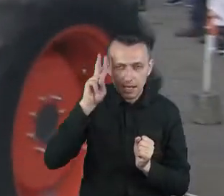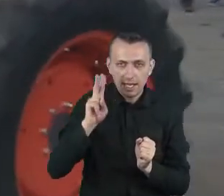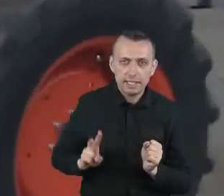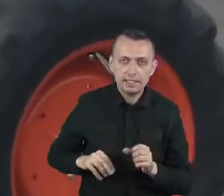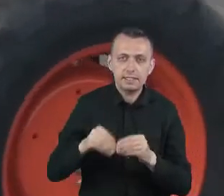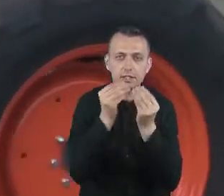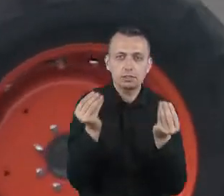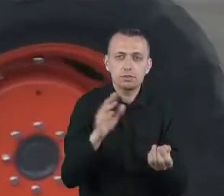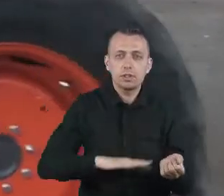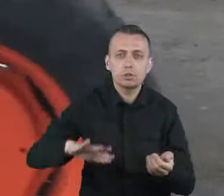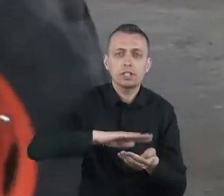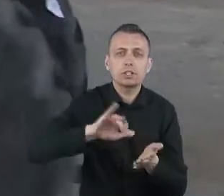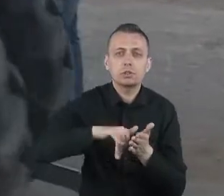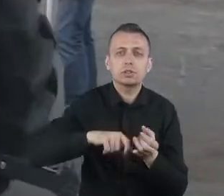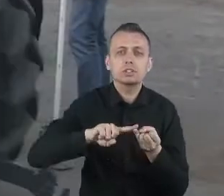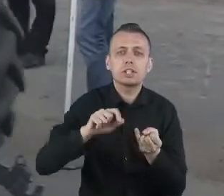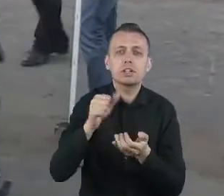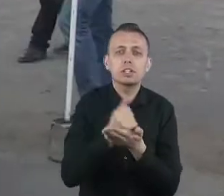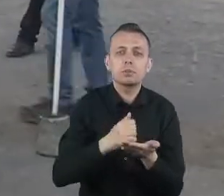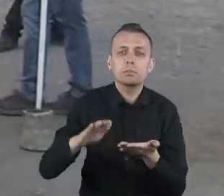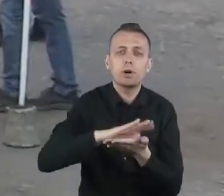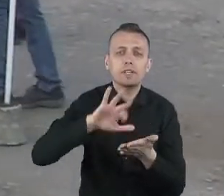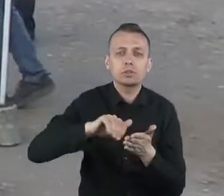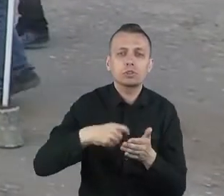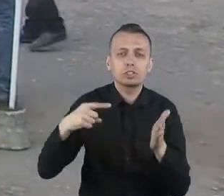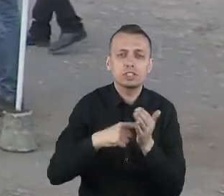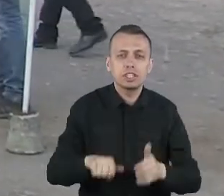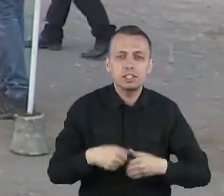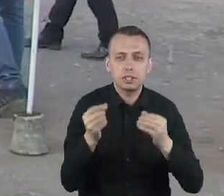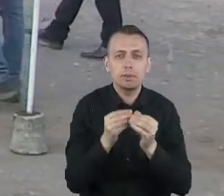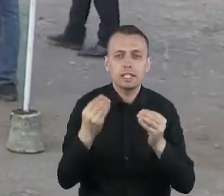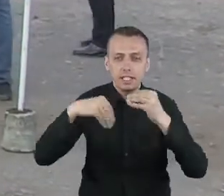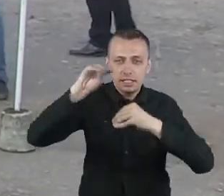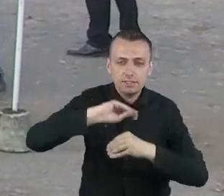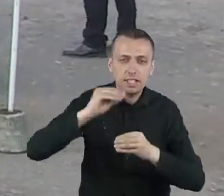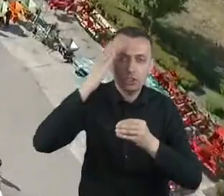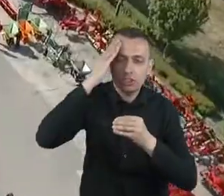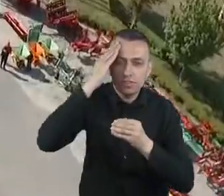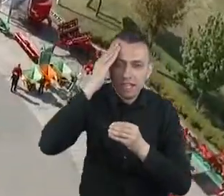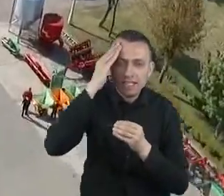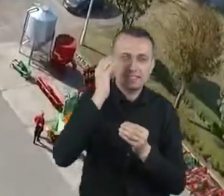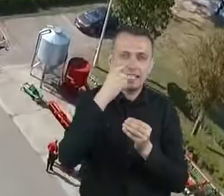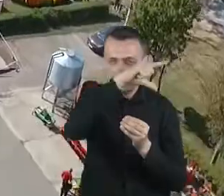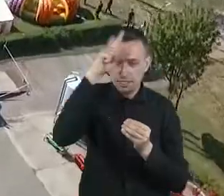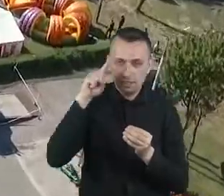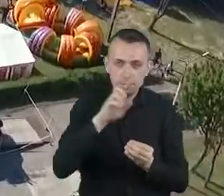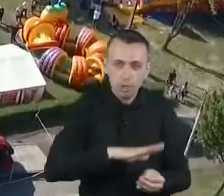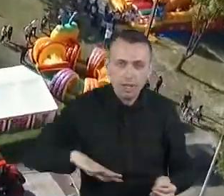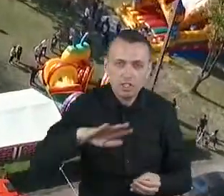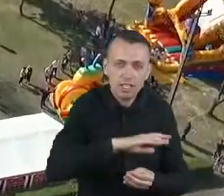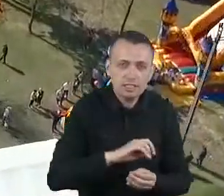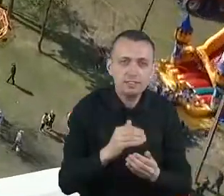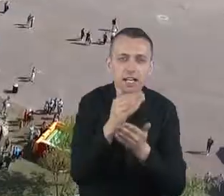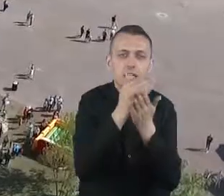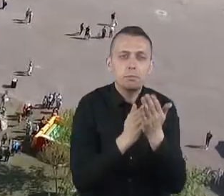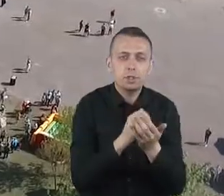wydarzenie o charakterze powiatowym. Jego celem jest zwiększenie wiedzy i świadomości społeczeństwa o programach unijnych i potencjale lokalnego